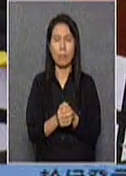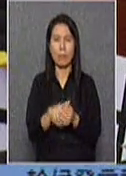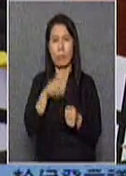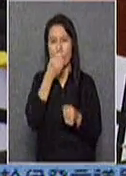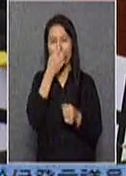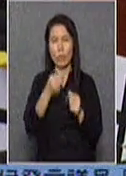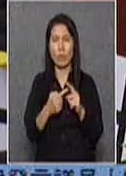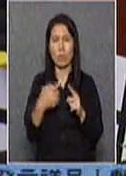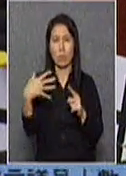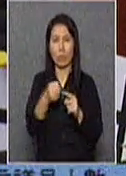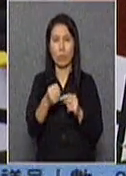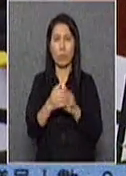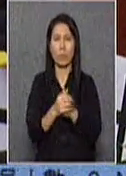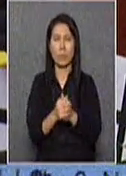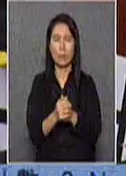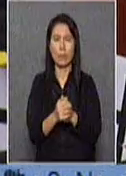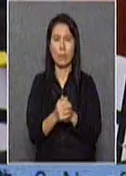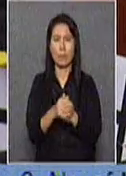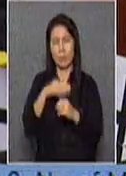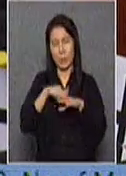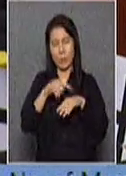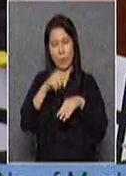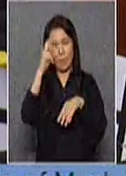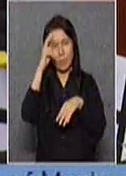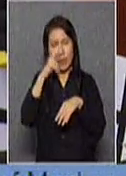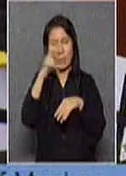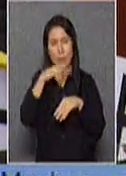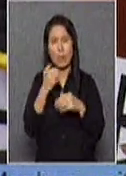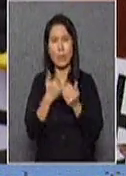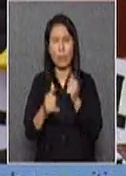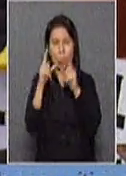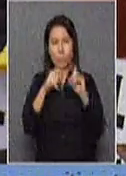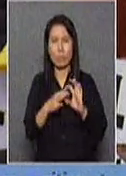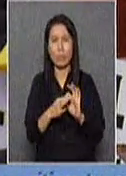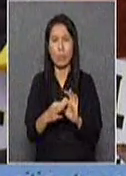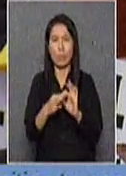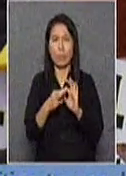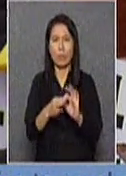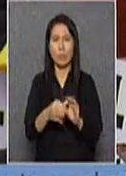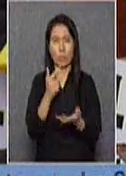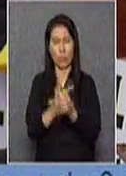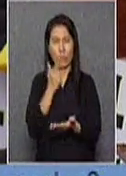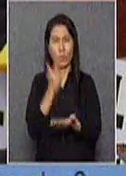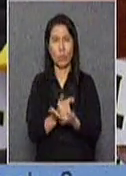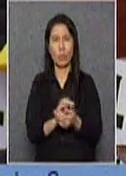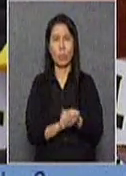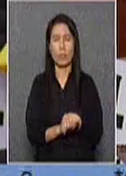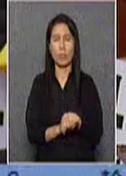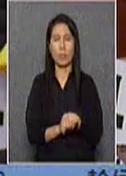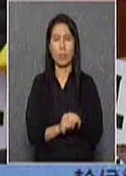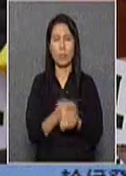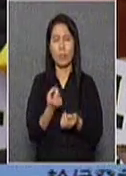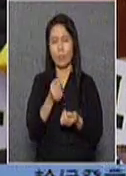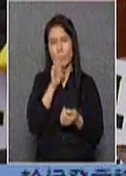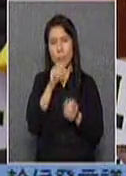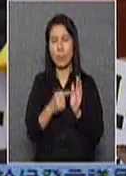的權益和日常生活息息相關呢，是極為這個的重要的。嗱，我簡單講幾點，